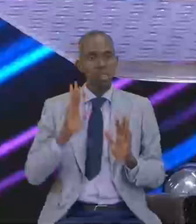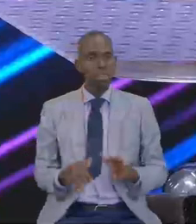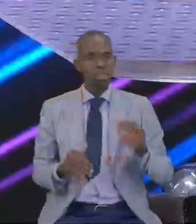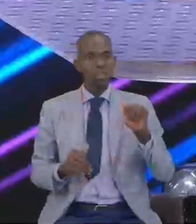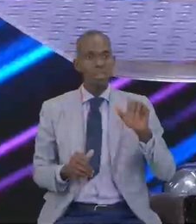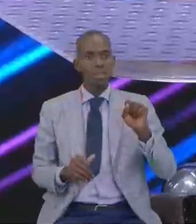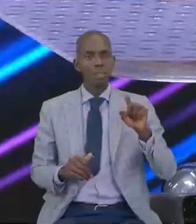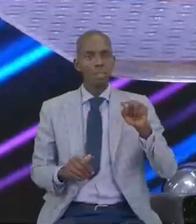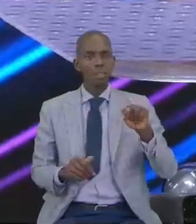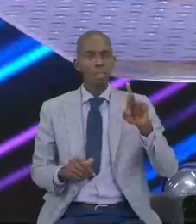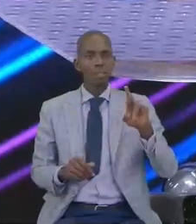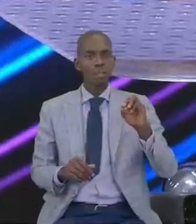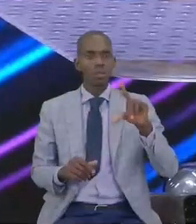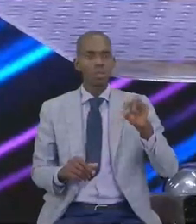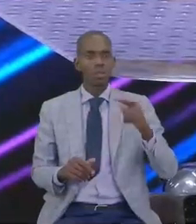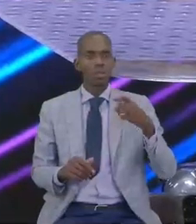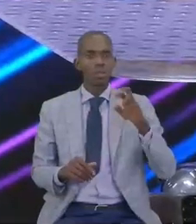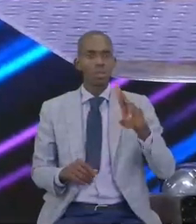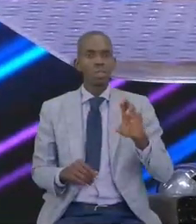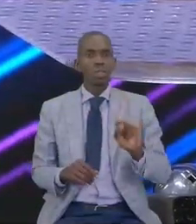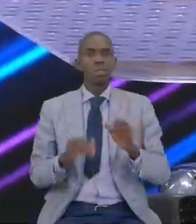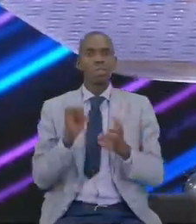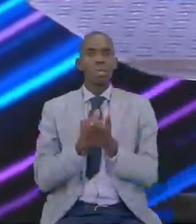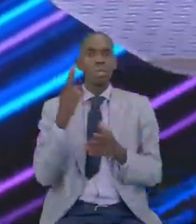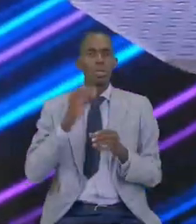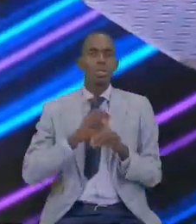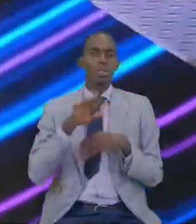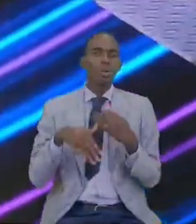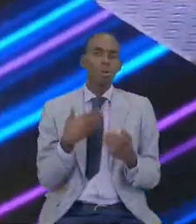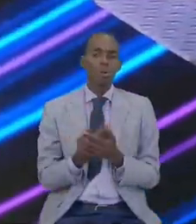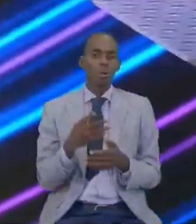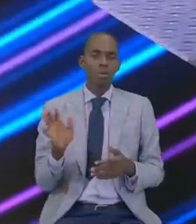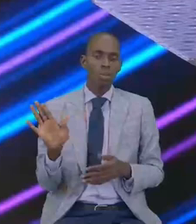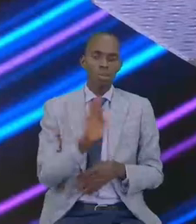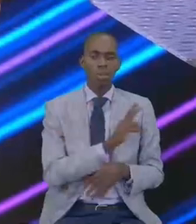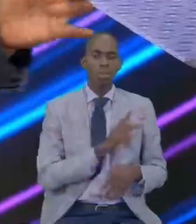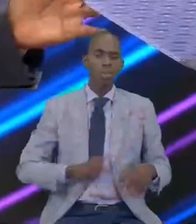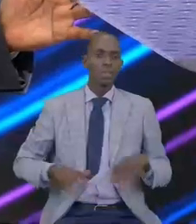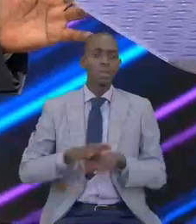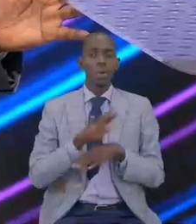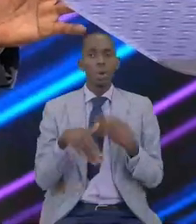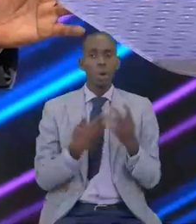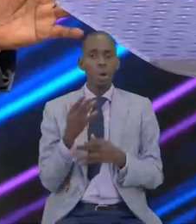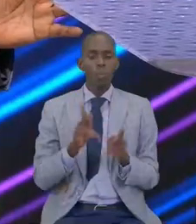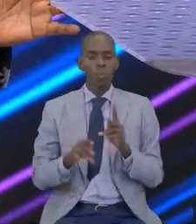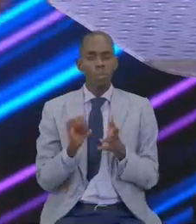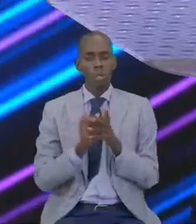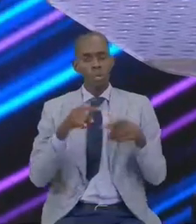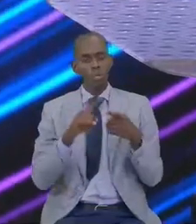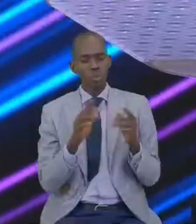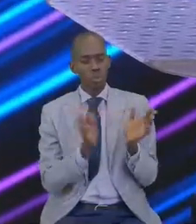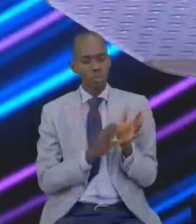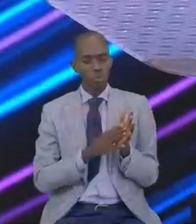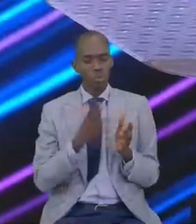tout son royaume. Tous ces gens-là, avec qui il a fréquenté. Et pendant ces 3 ans de formation,